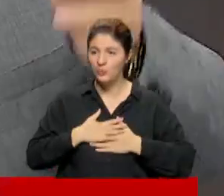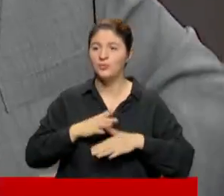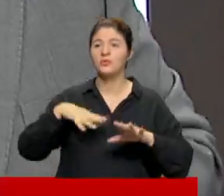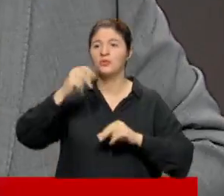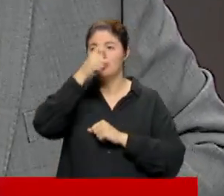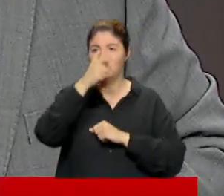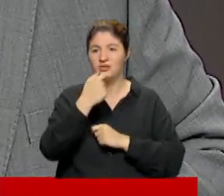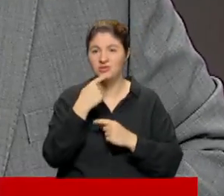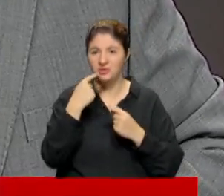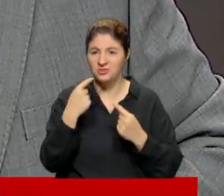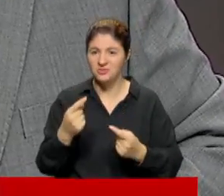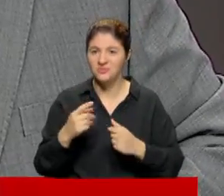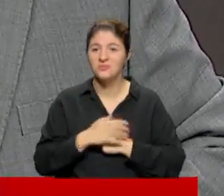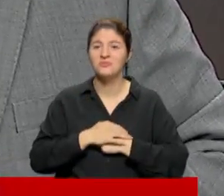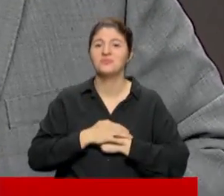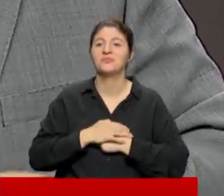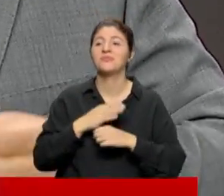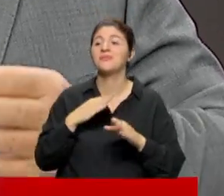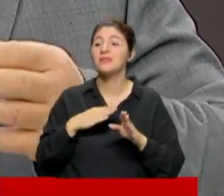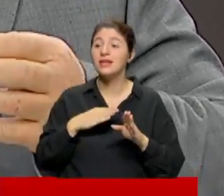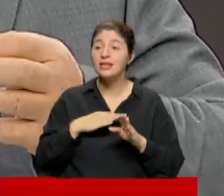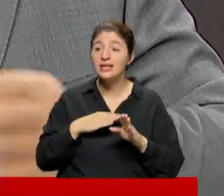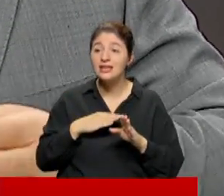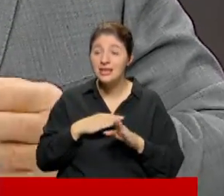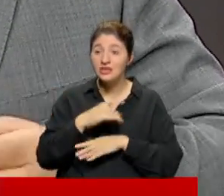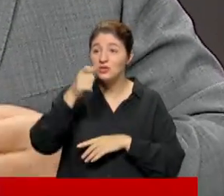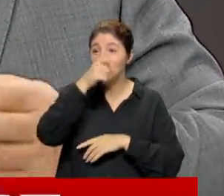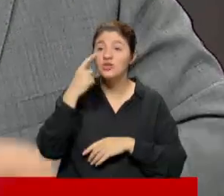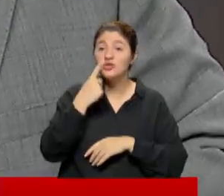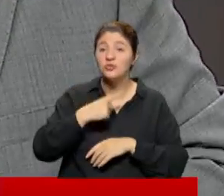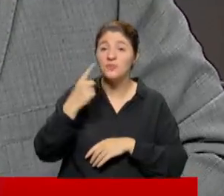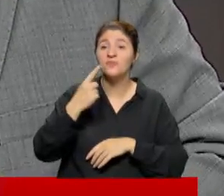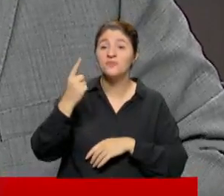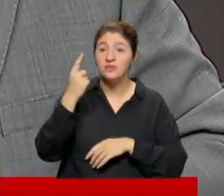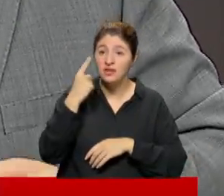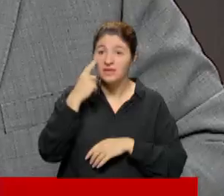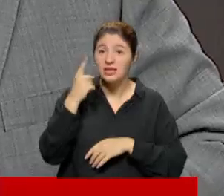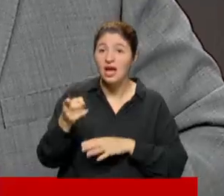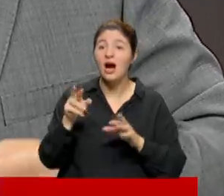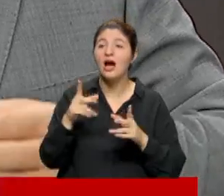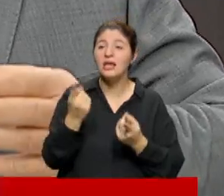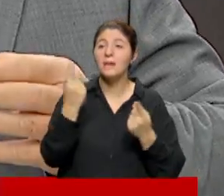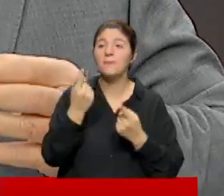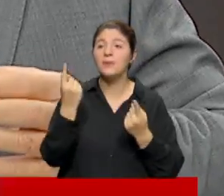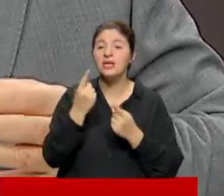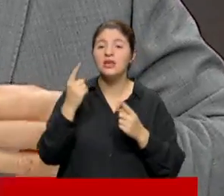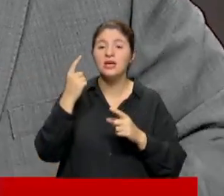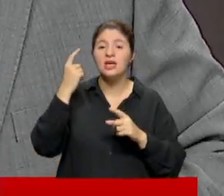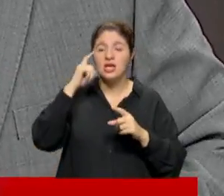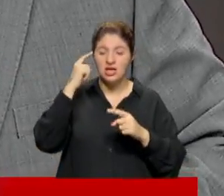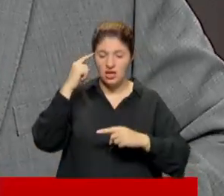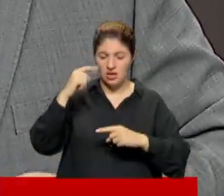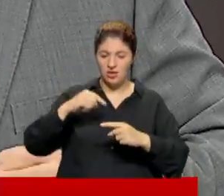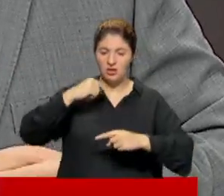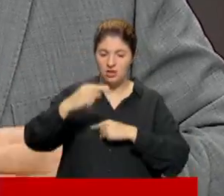Türkiye'ye sesleniyorum hakikaten Türkiye Cumhuriyeti Devleti adeta bir Hilafet anlayışıyla